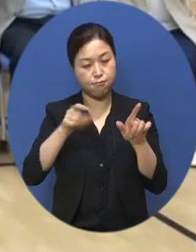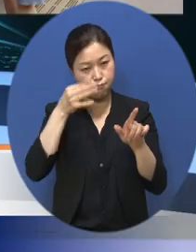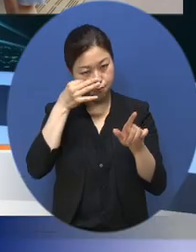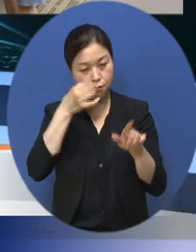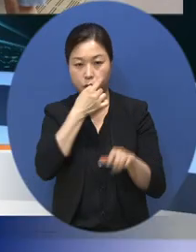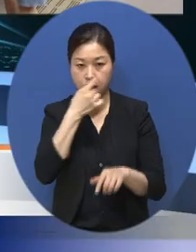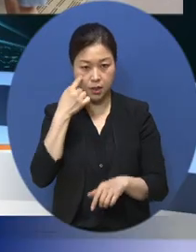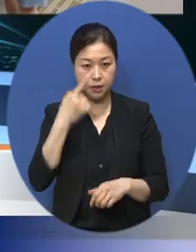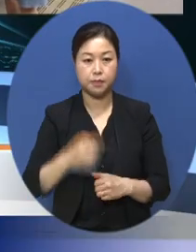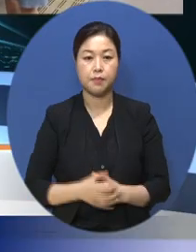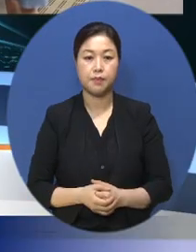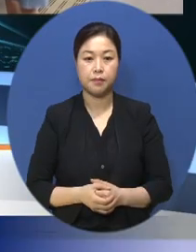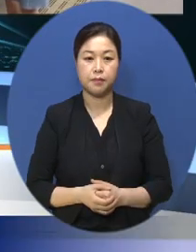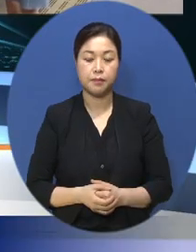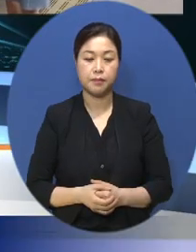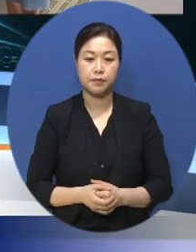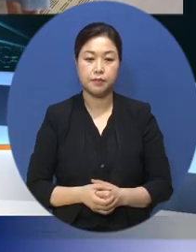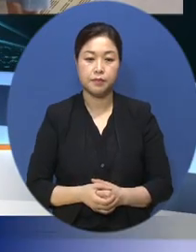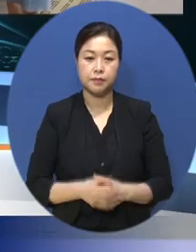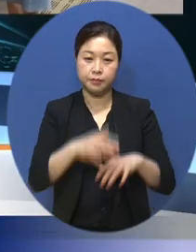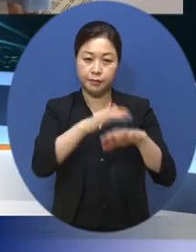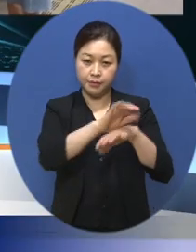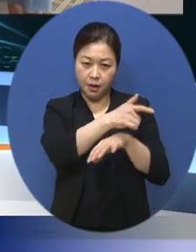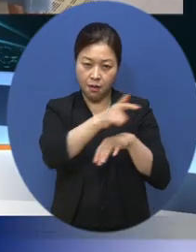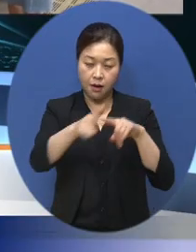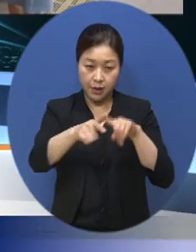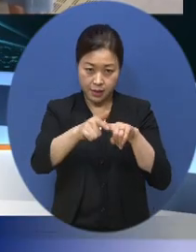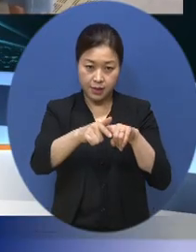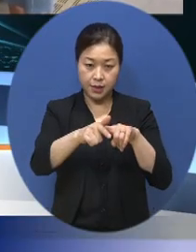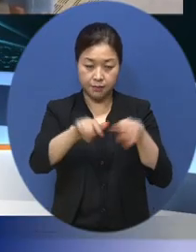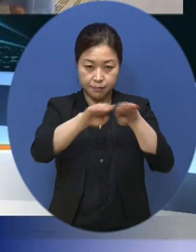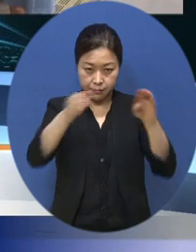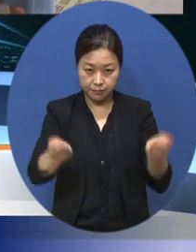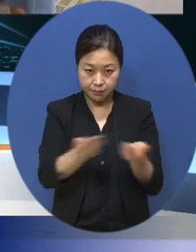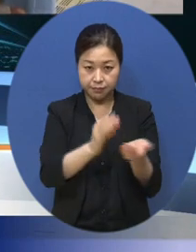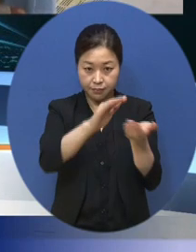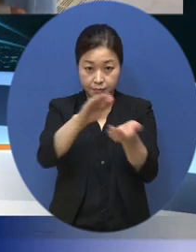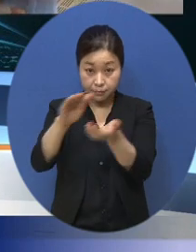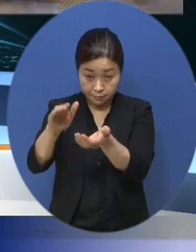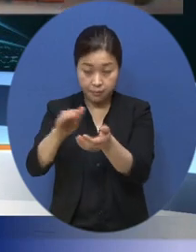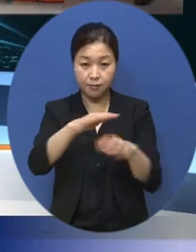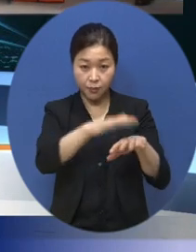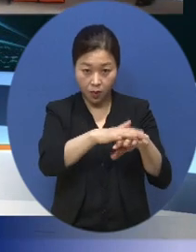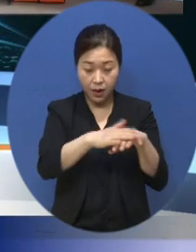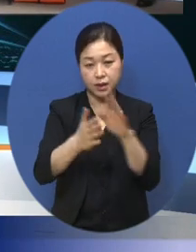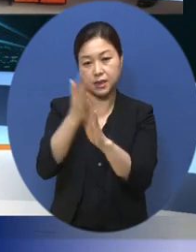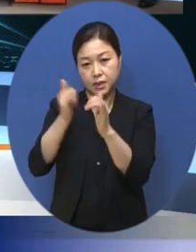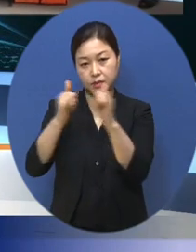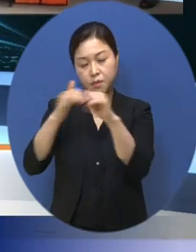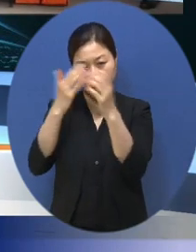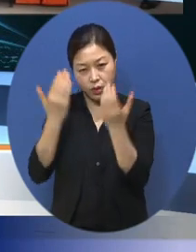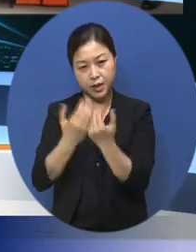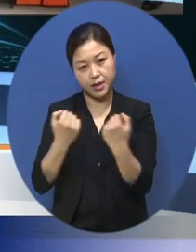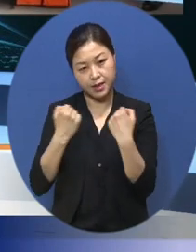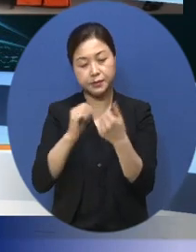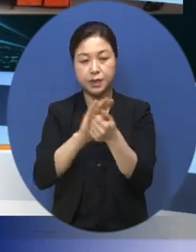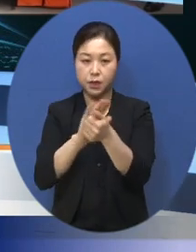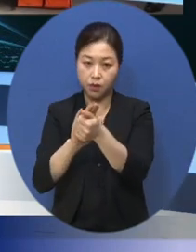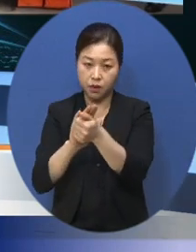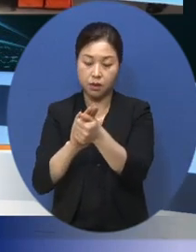정은선입니다. 친환경 농산물 꾸러미를 나누며 농가와 시민 모두에게 힘이 되는 시간을